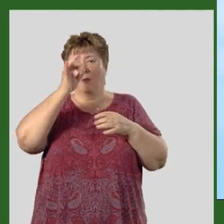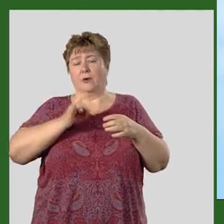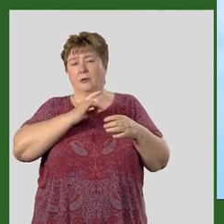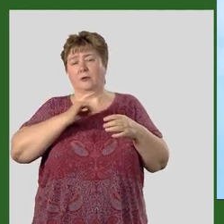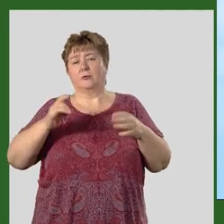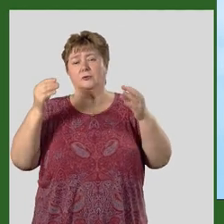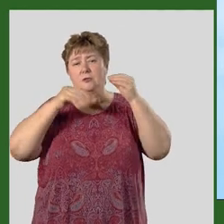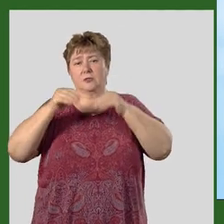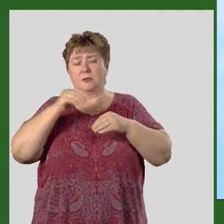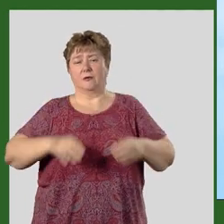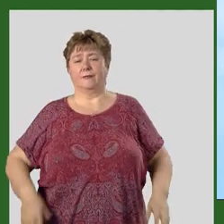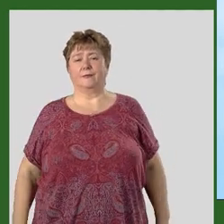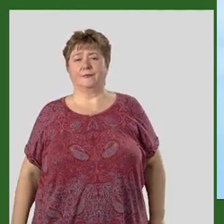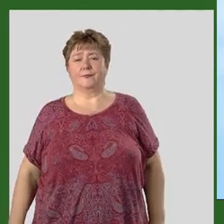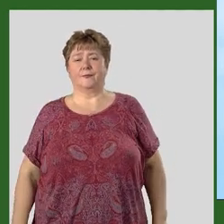состав.